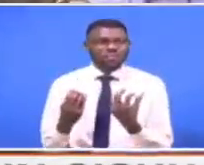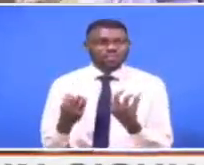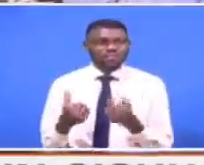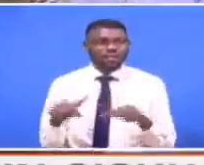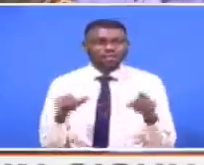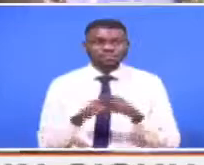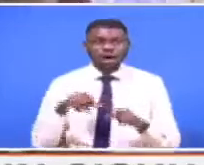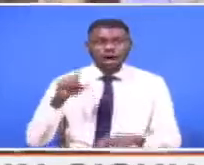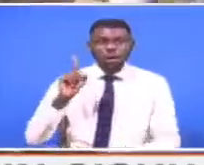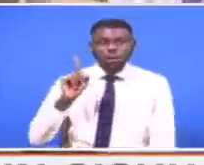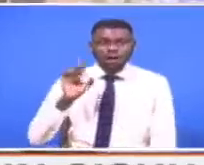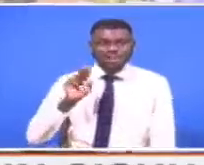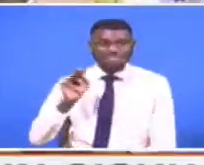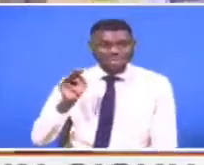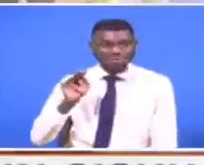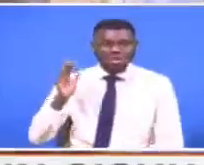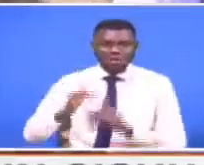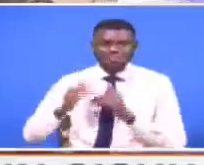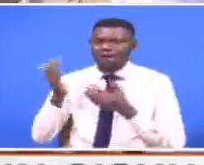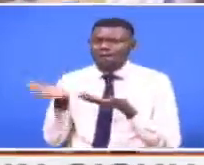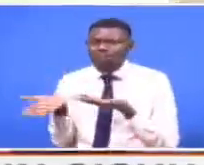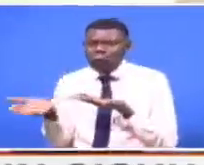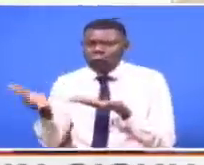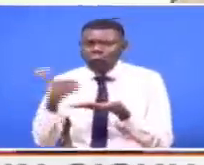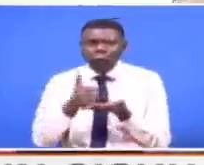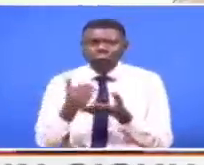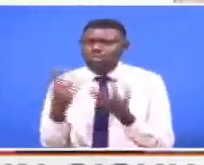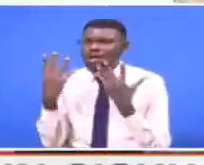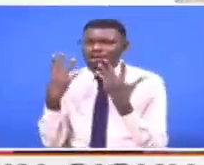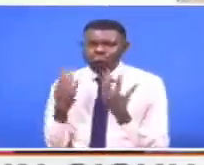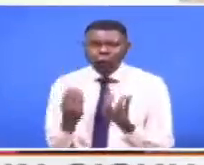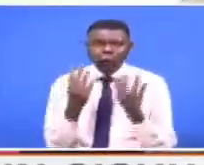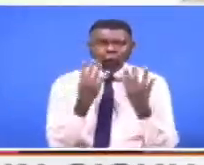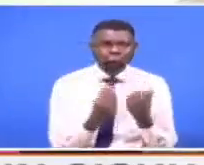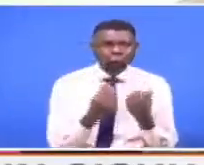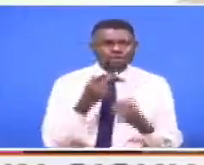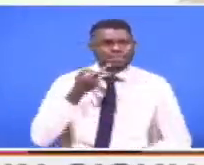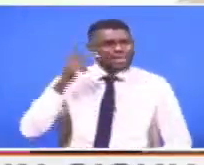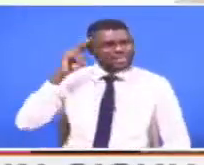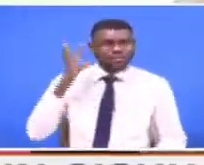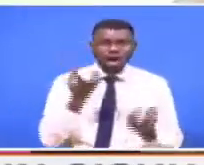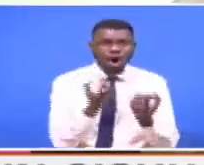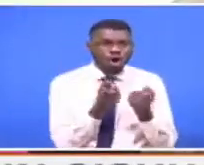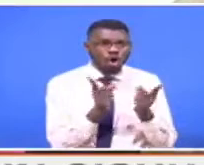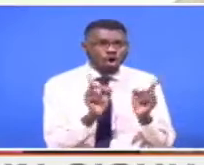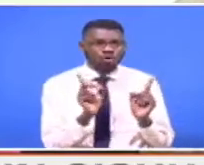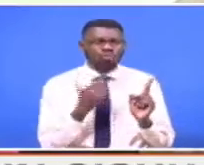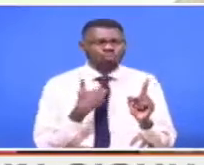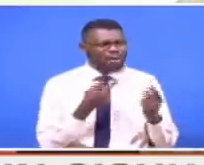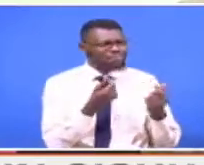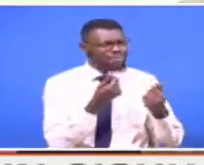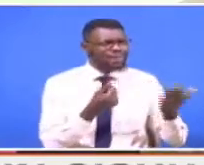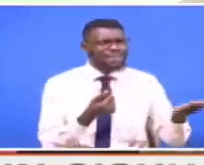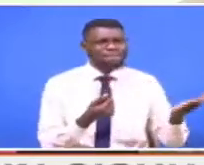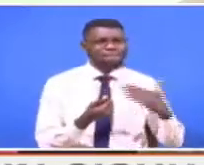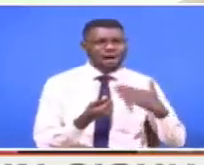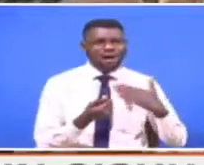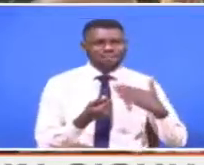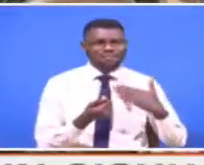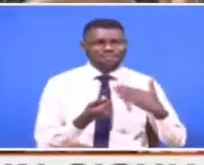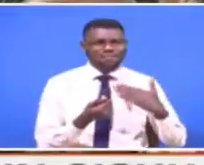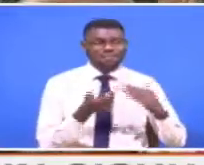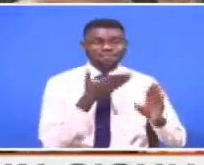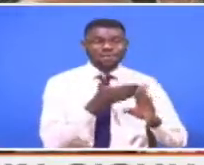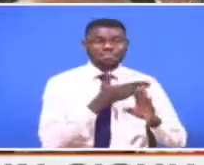of 1 million and above all the parents, and we need a refund before the devolution